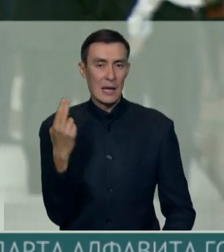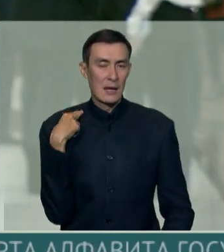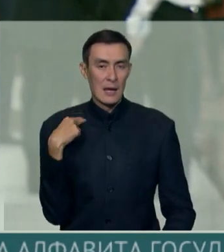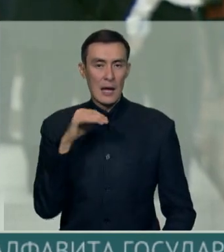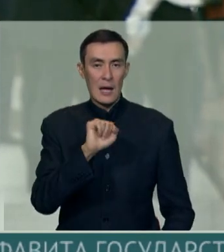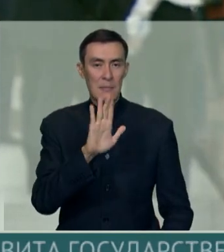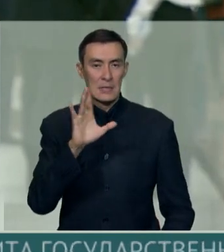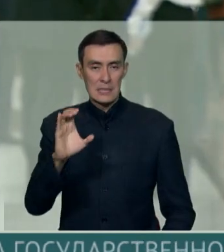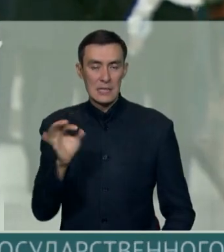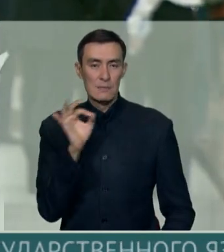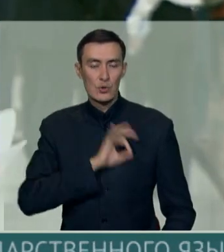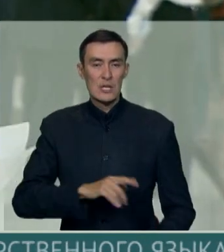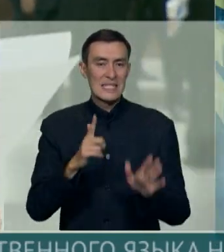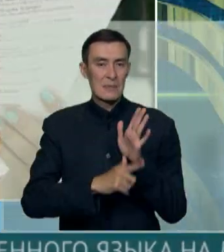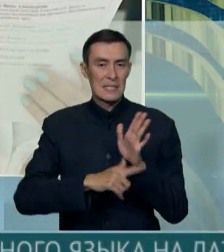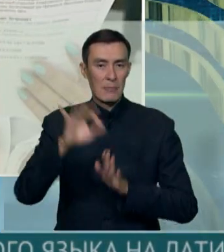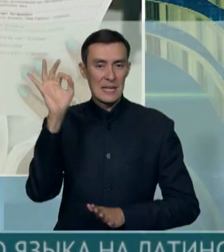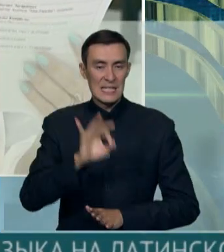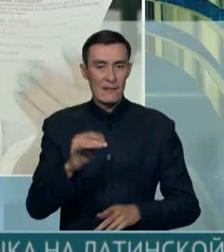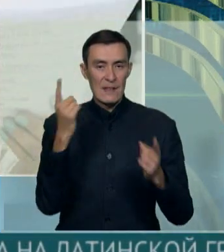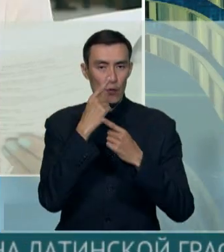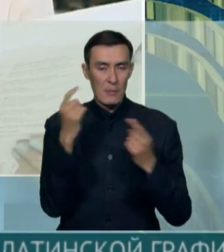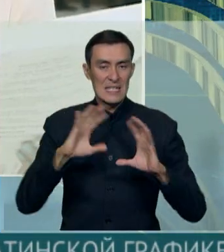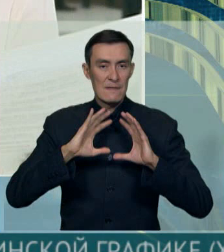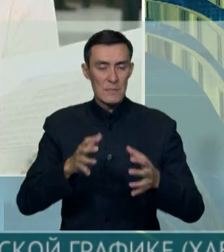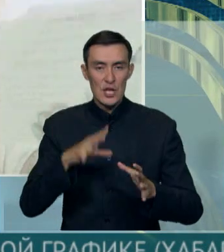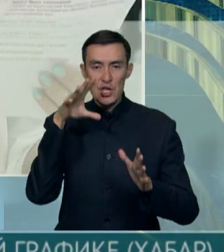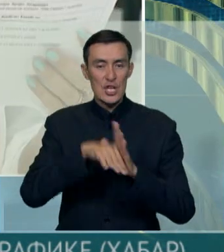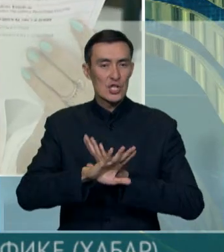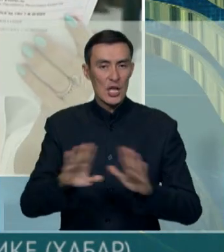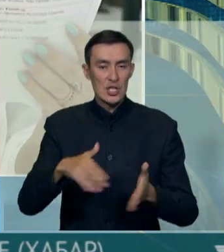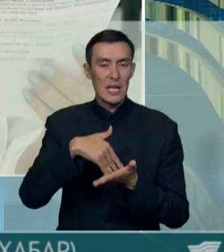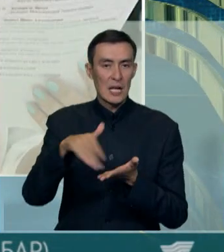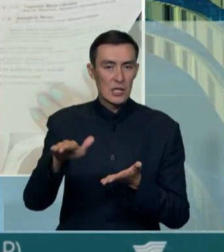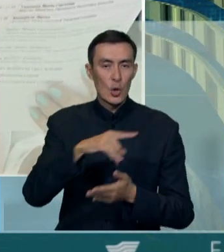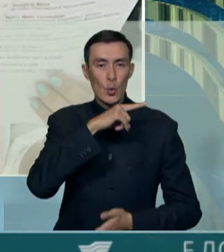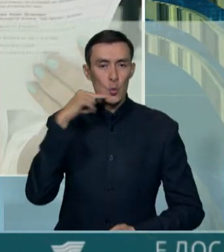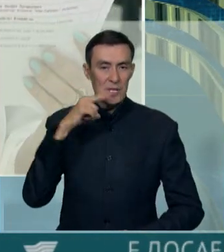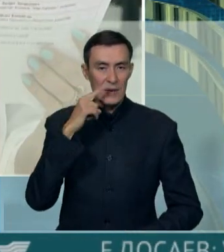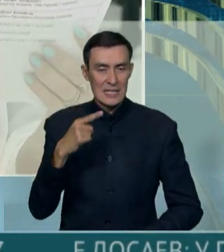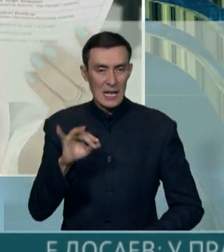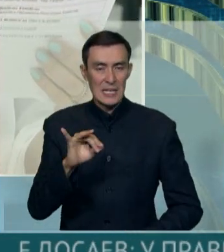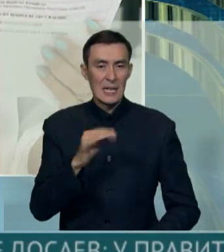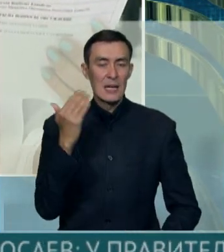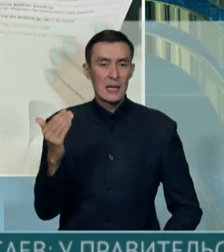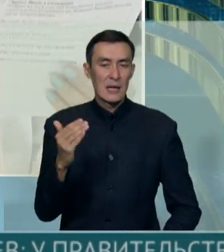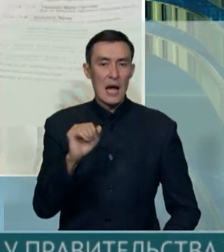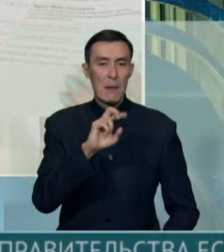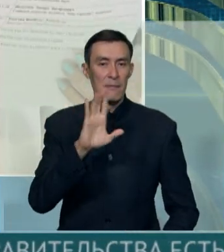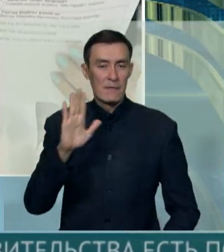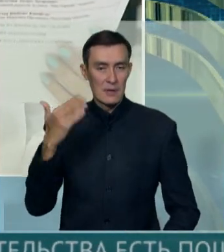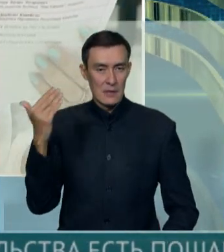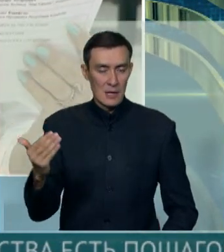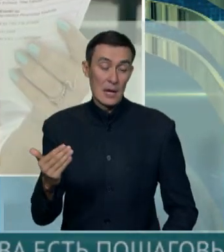мире формируется до 70% всей информации, не означает отказа от русского языка и от кириллицы. И еще